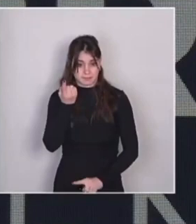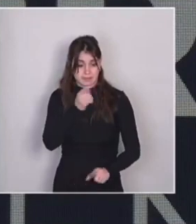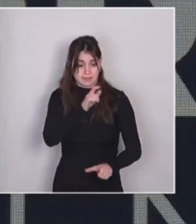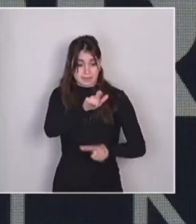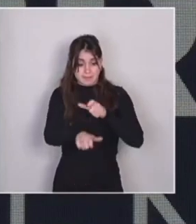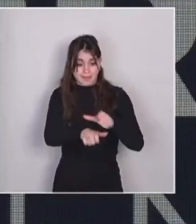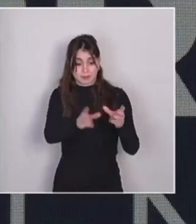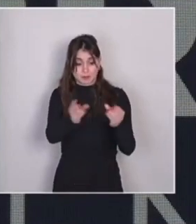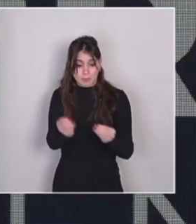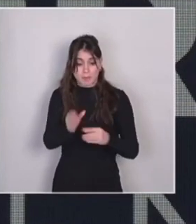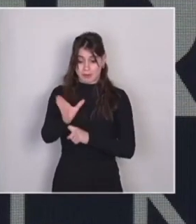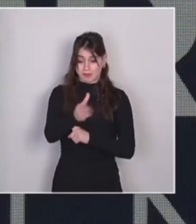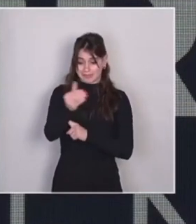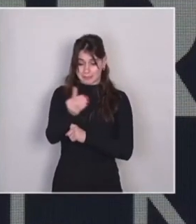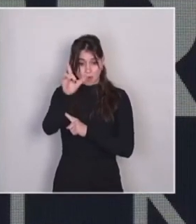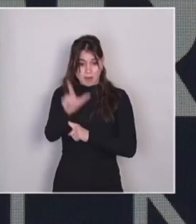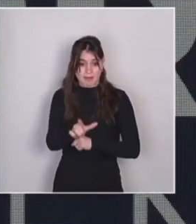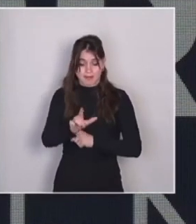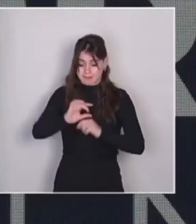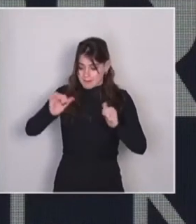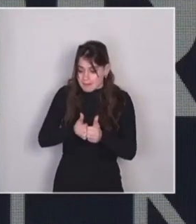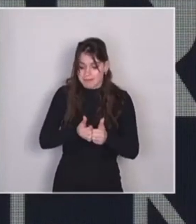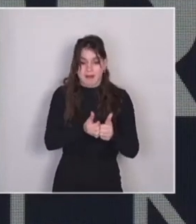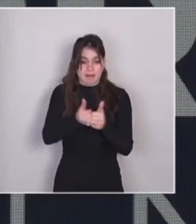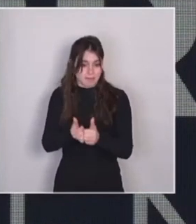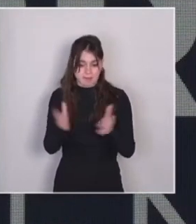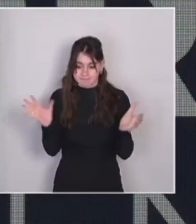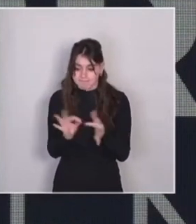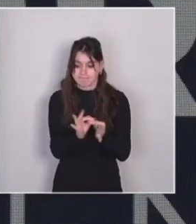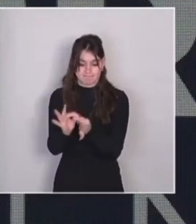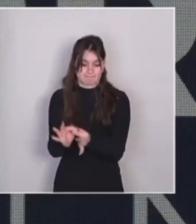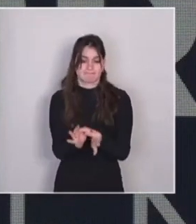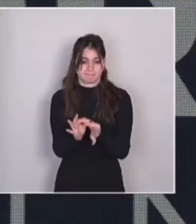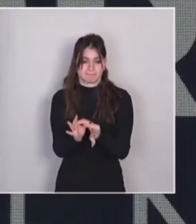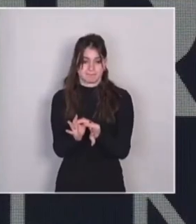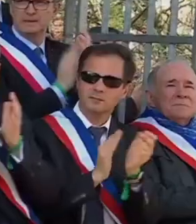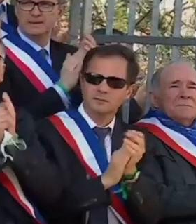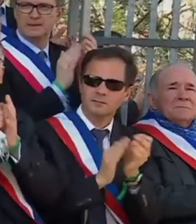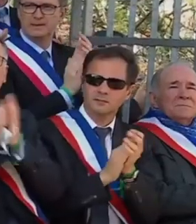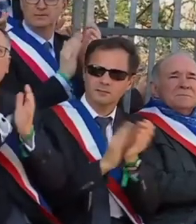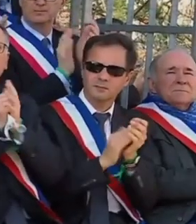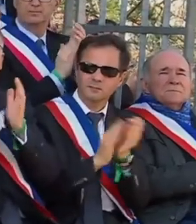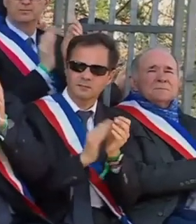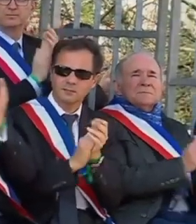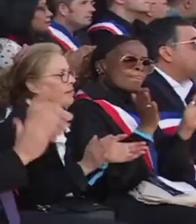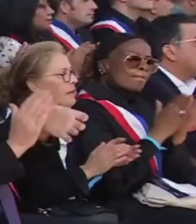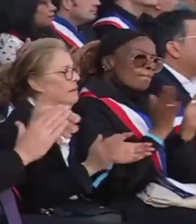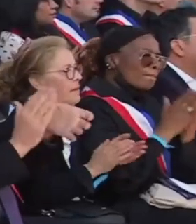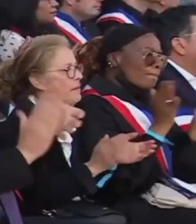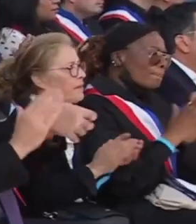des nations pour chercher et trouver un chemin pour la paix.